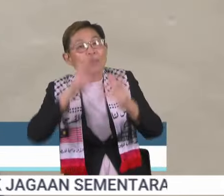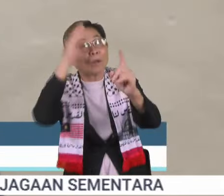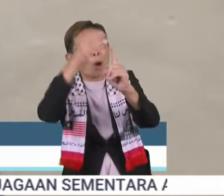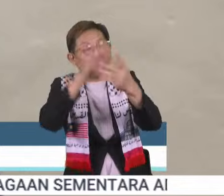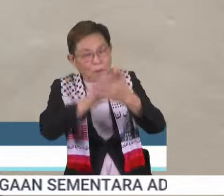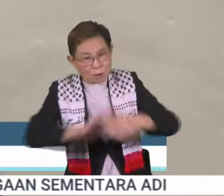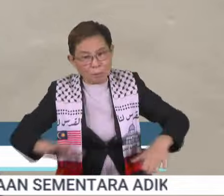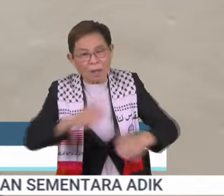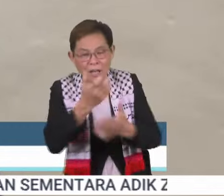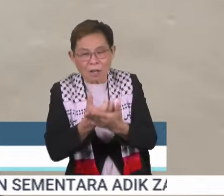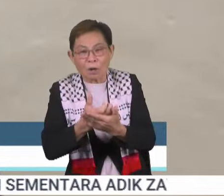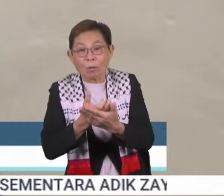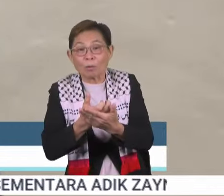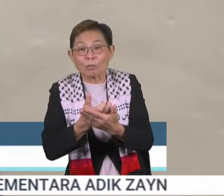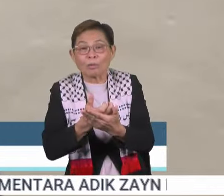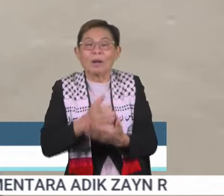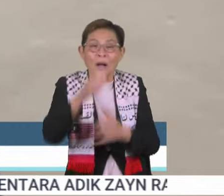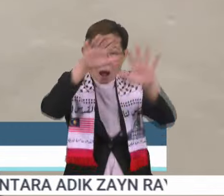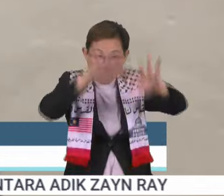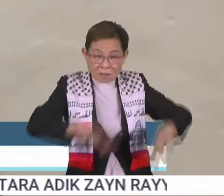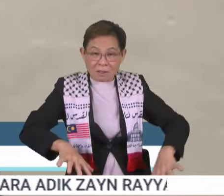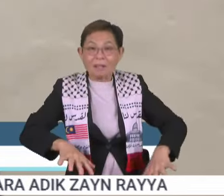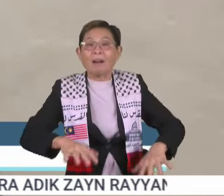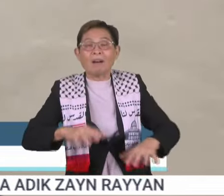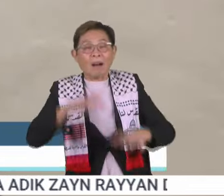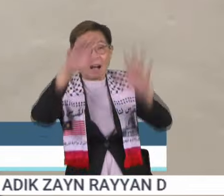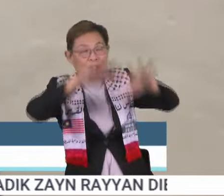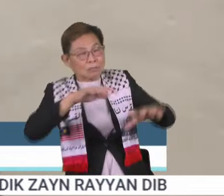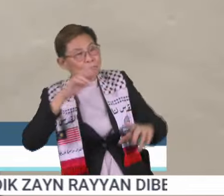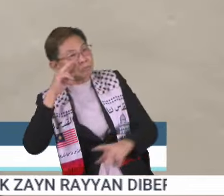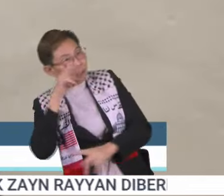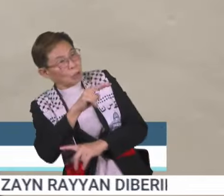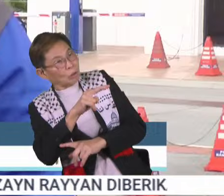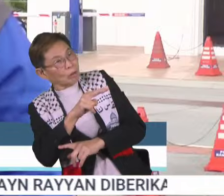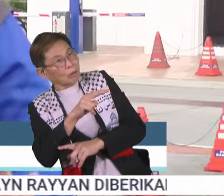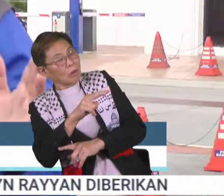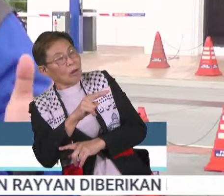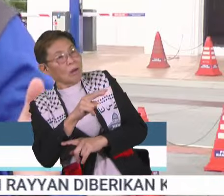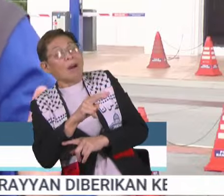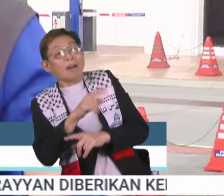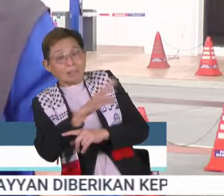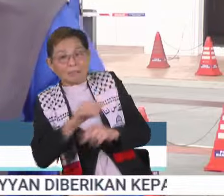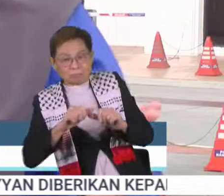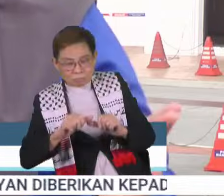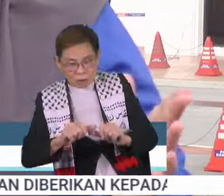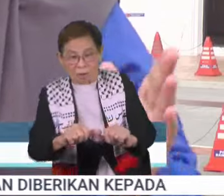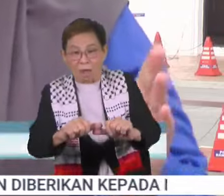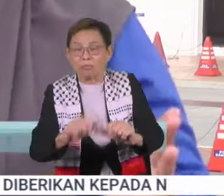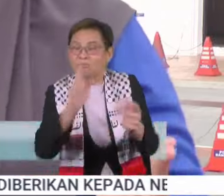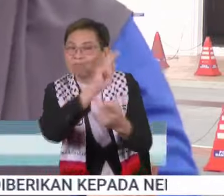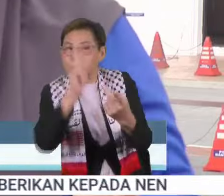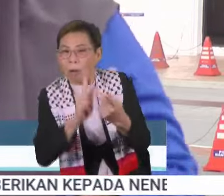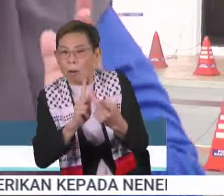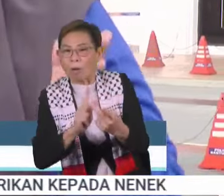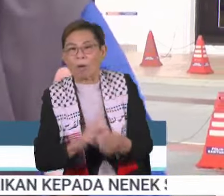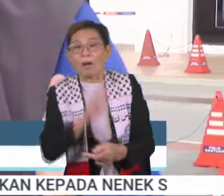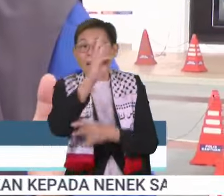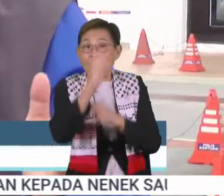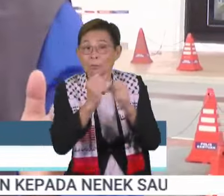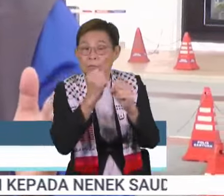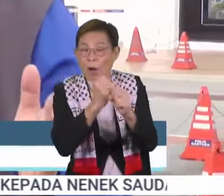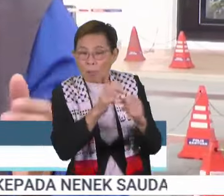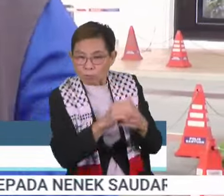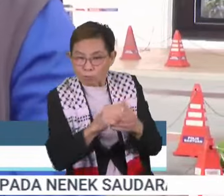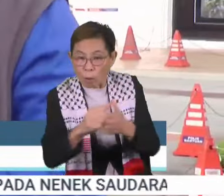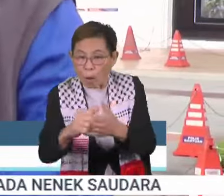ekonomi serantau. ASEAN perlu terus dilihat dan kekal relevan. Tanggal 8 Ogos setiap tahun seharusnya menjadi